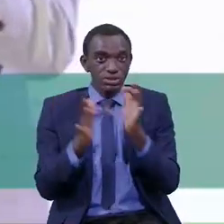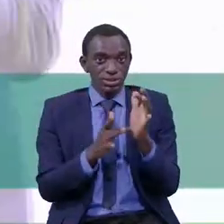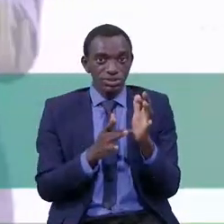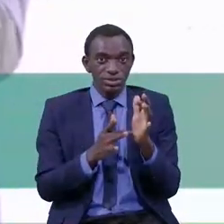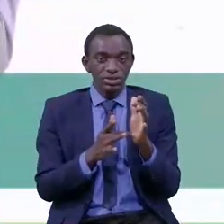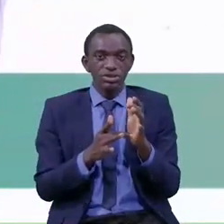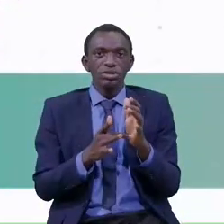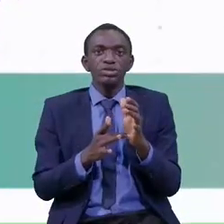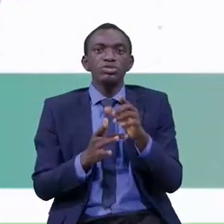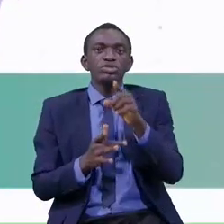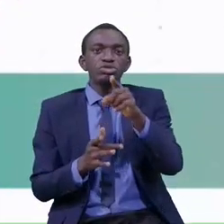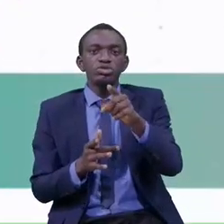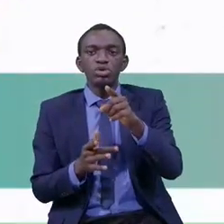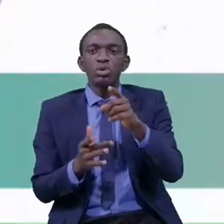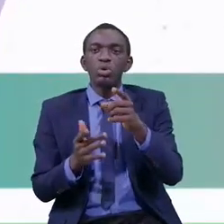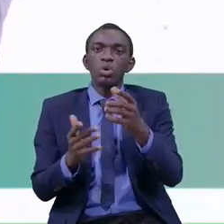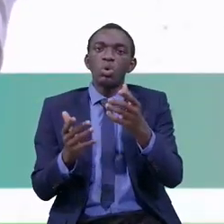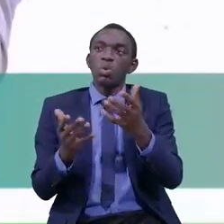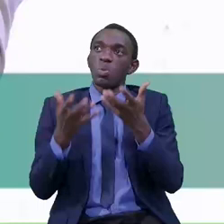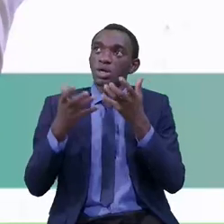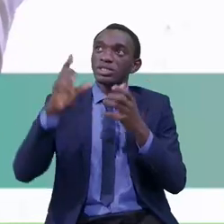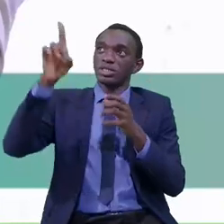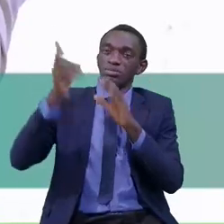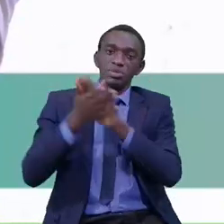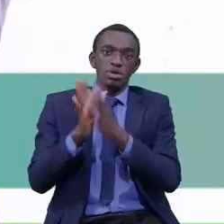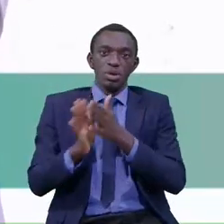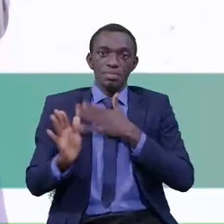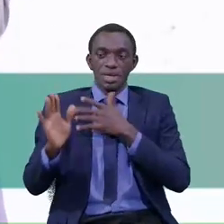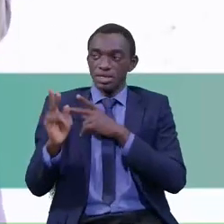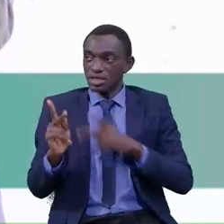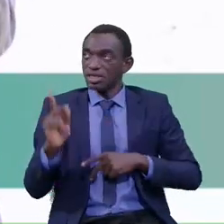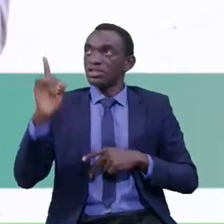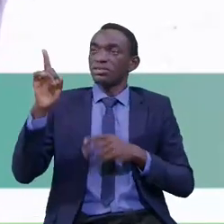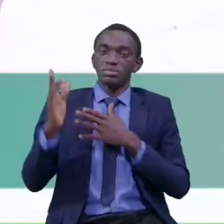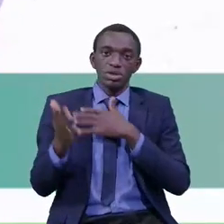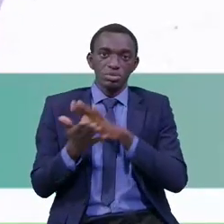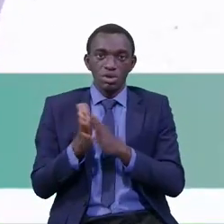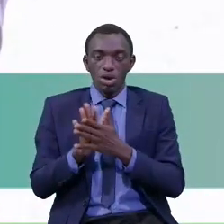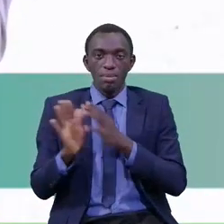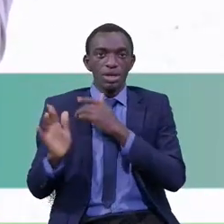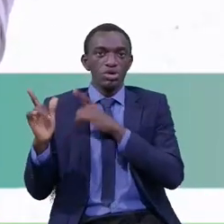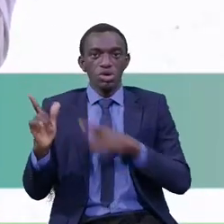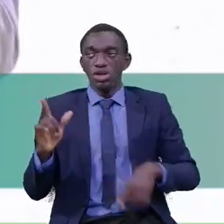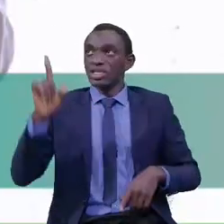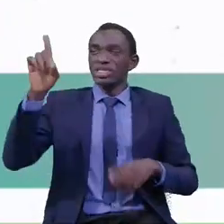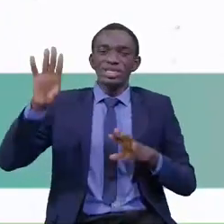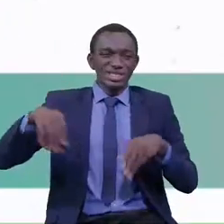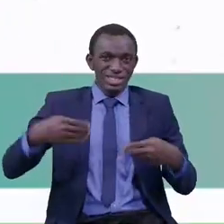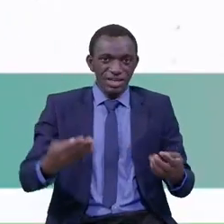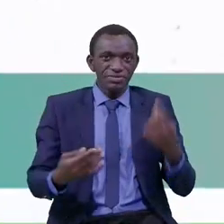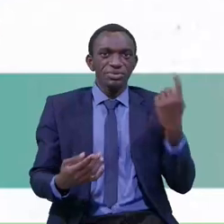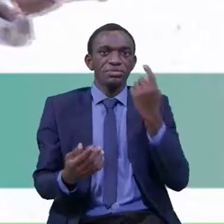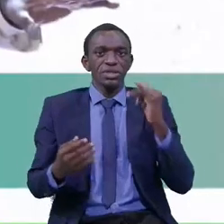Vous voulez Christ, son Seigneur, Sauveur, le Rédempteur. C'est lui, le donateur de la